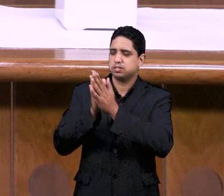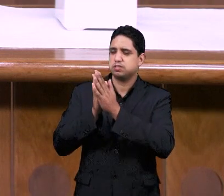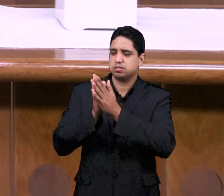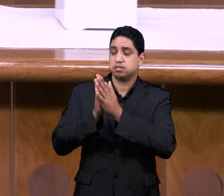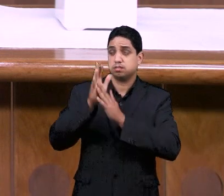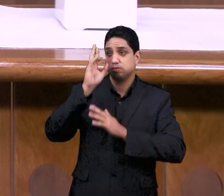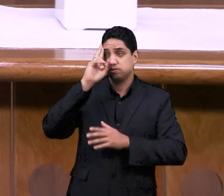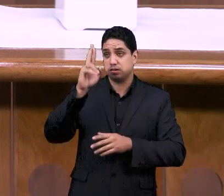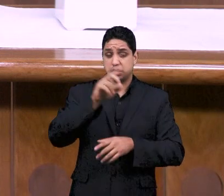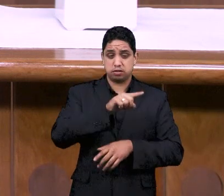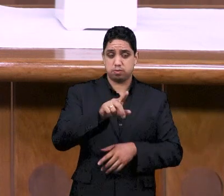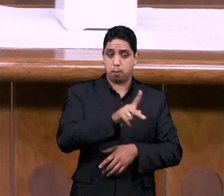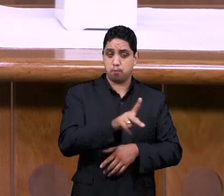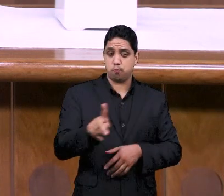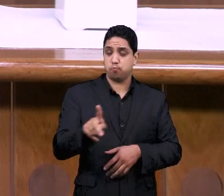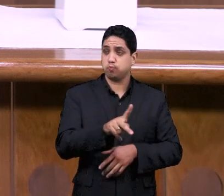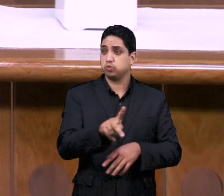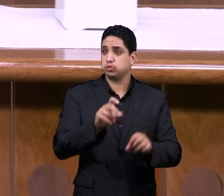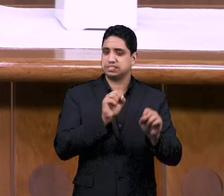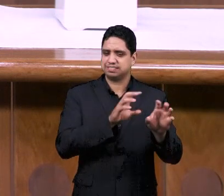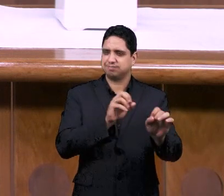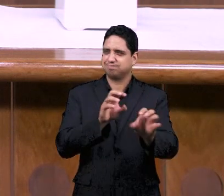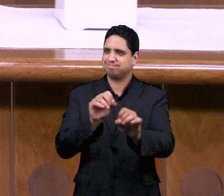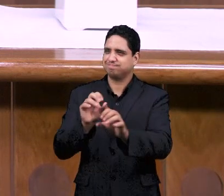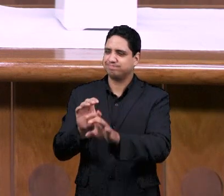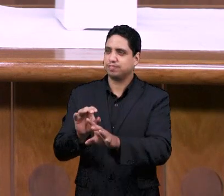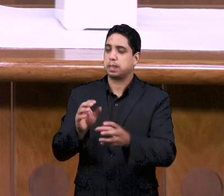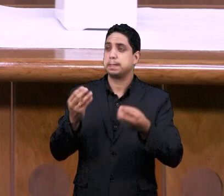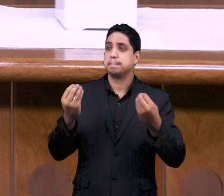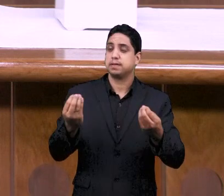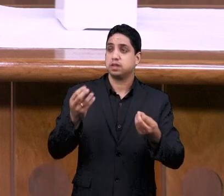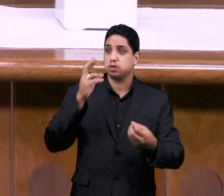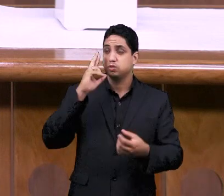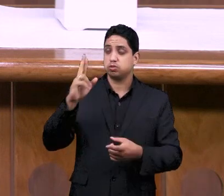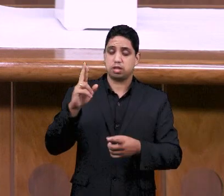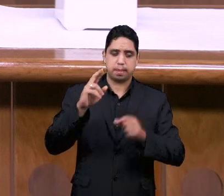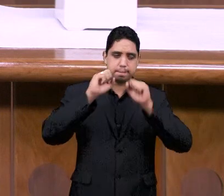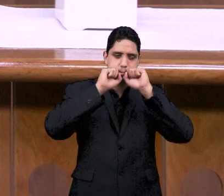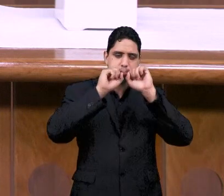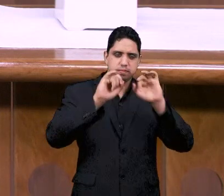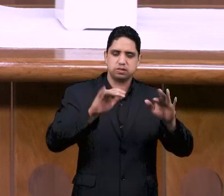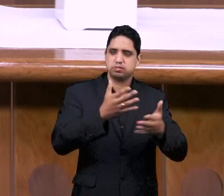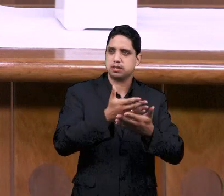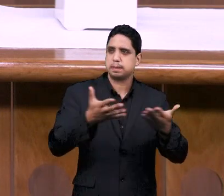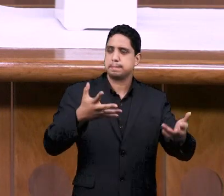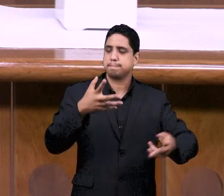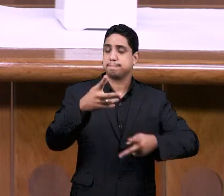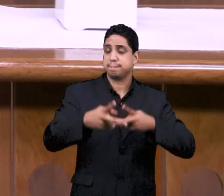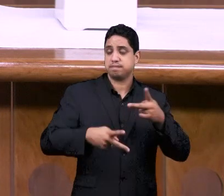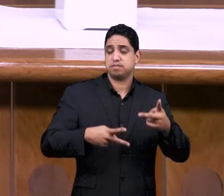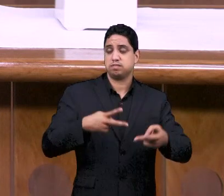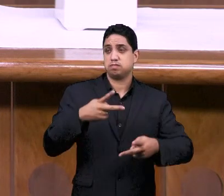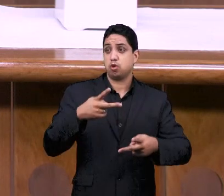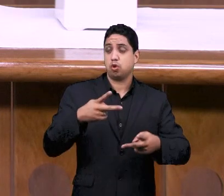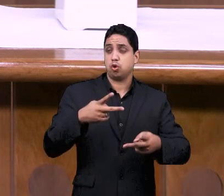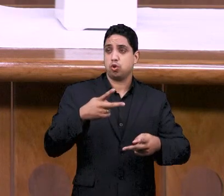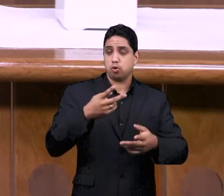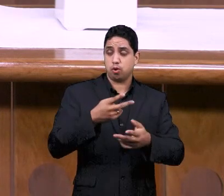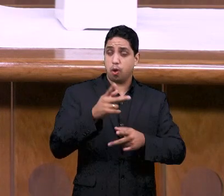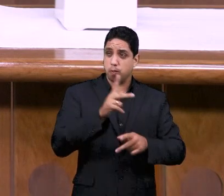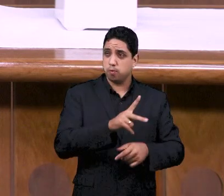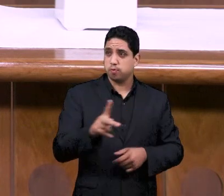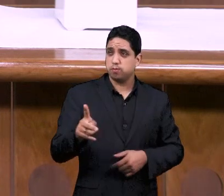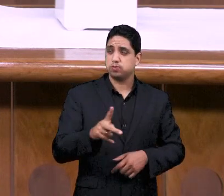pour tes servantes qui font l'enseignement, les professeurs de classe, afin que tu puisses bénir les servantes en donnant